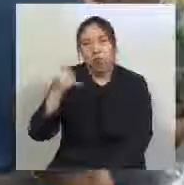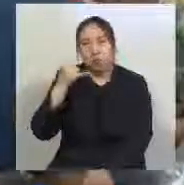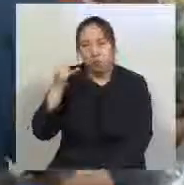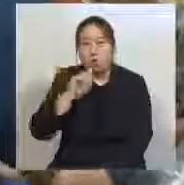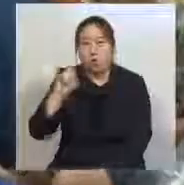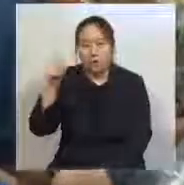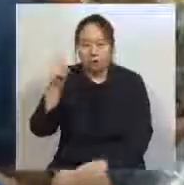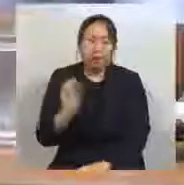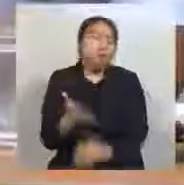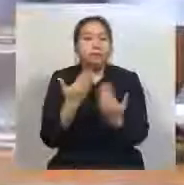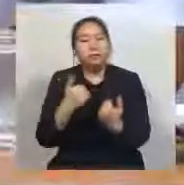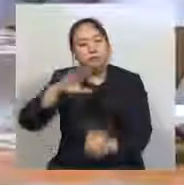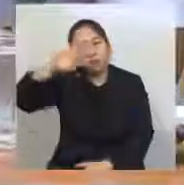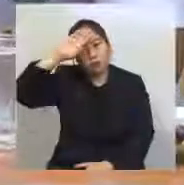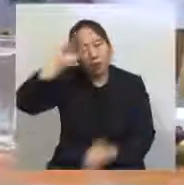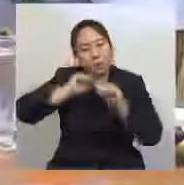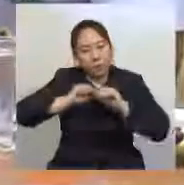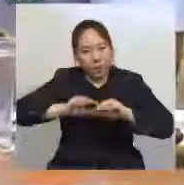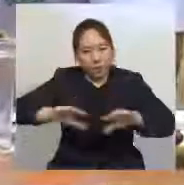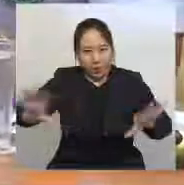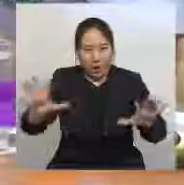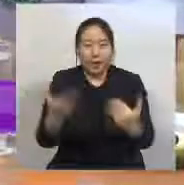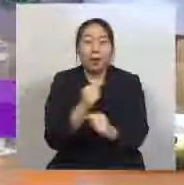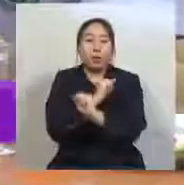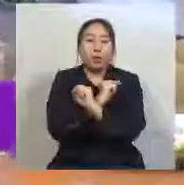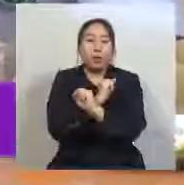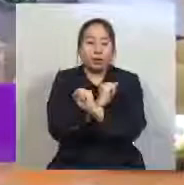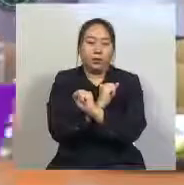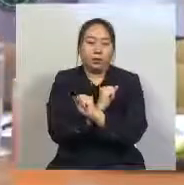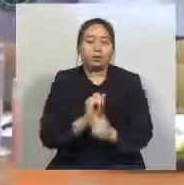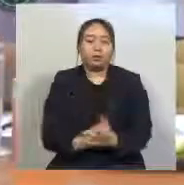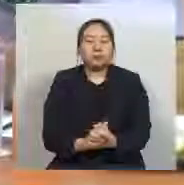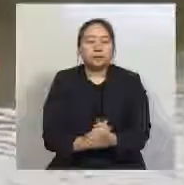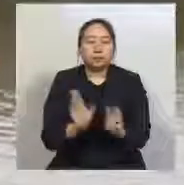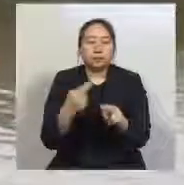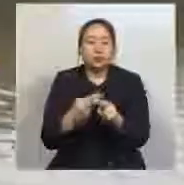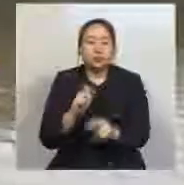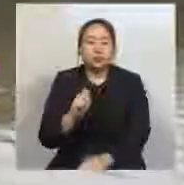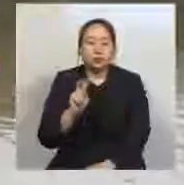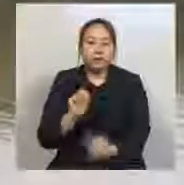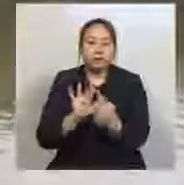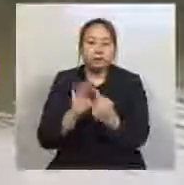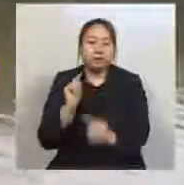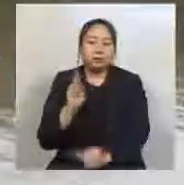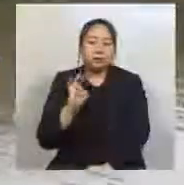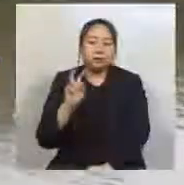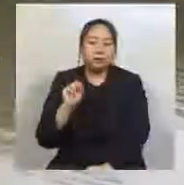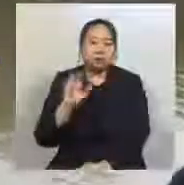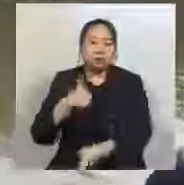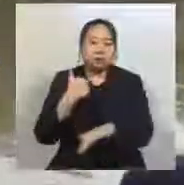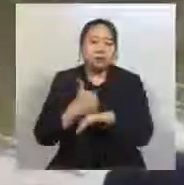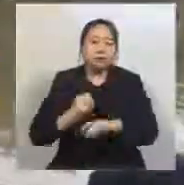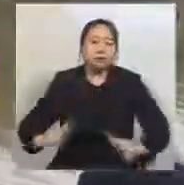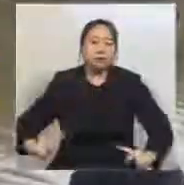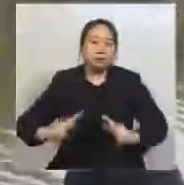ส่วนการเฝ้าระวังป้องกันการแพร่ระบาดของโรคช่วงหน้าฝนหรือว่าช่วงน้ำท่วมนายอนุทินชาญวีรกูลรองนายกรัฐมนตรีและรัฐมนตรีว่า